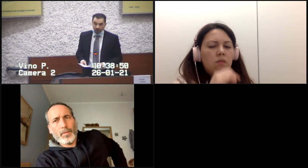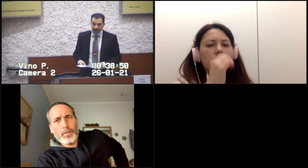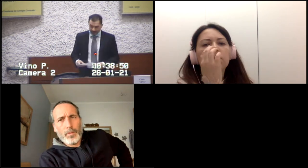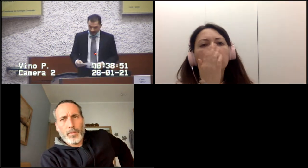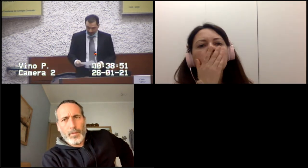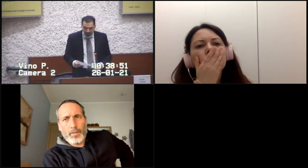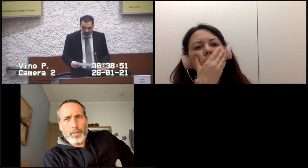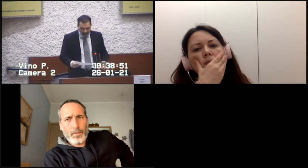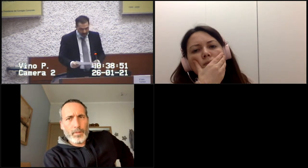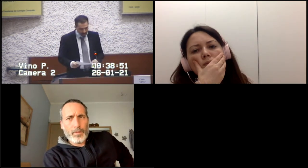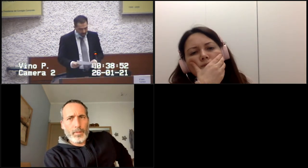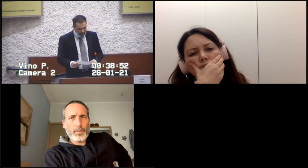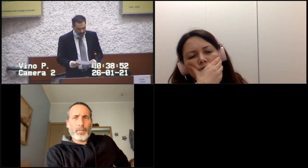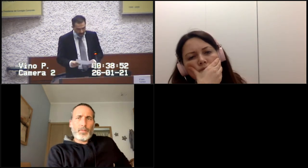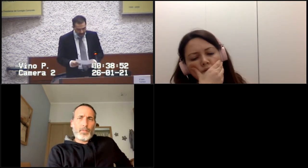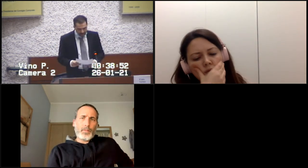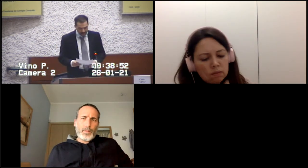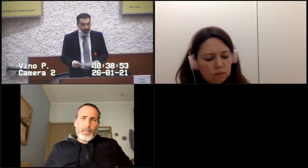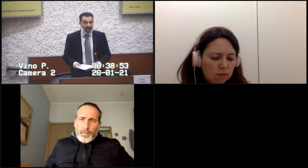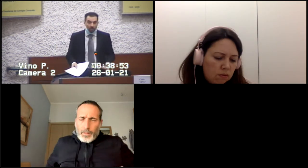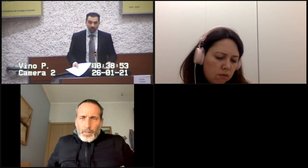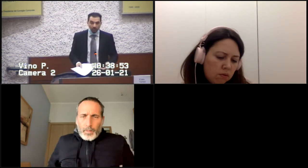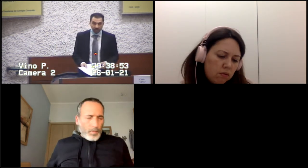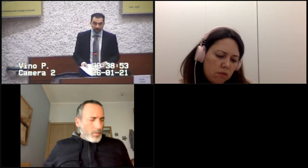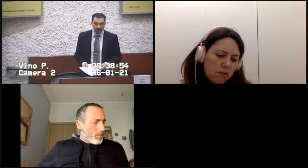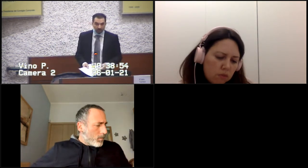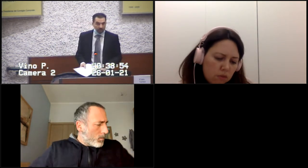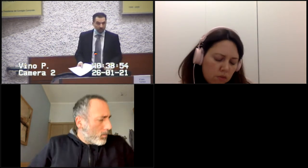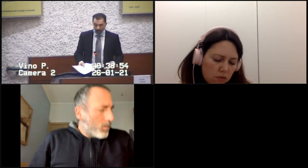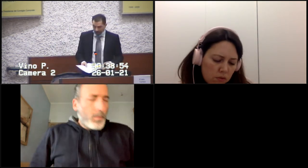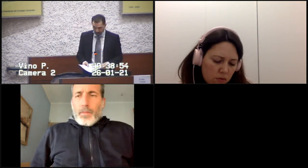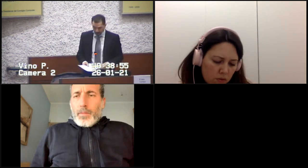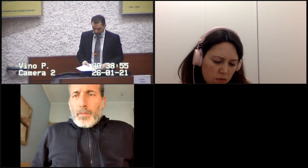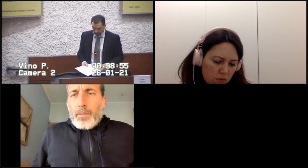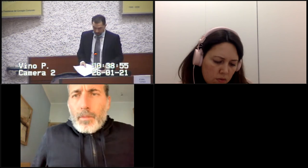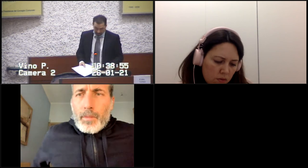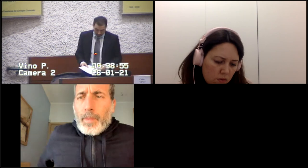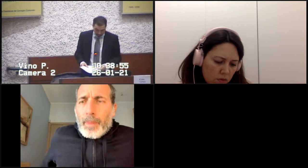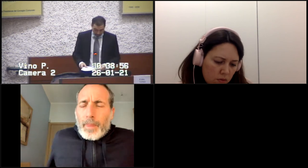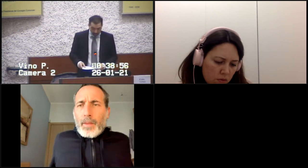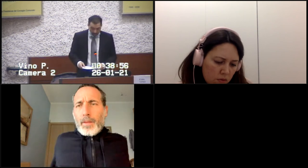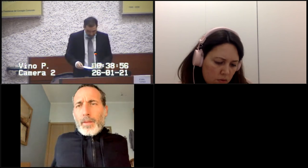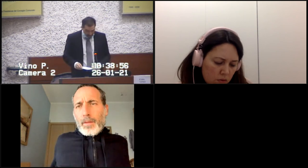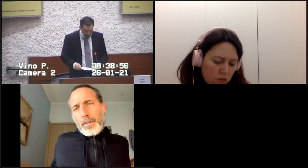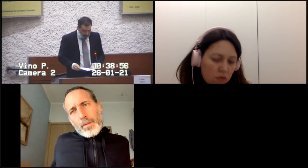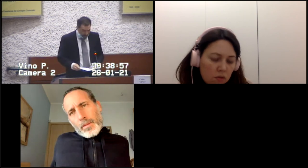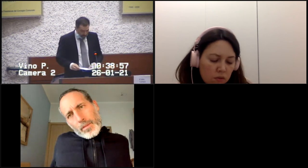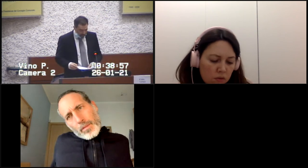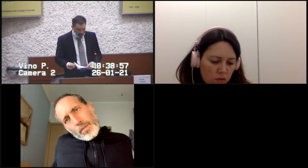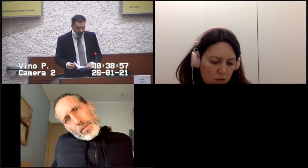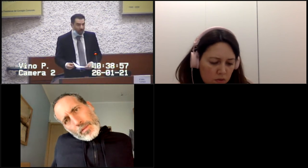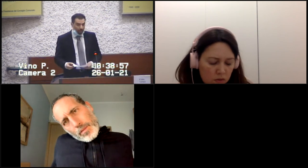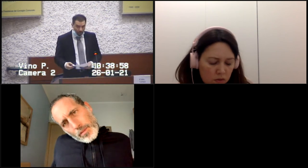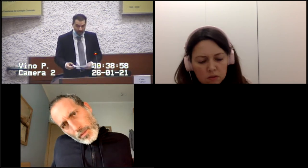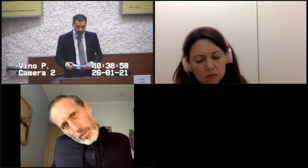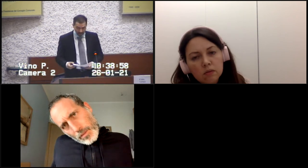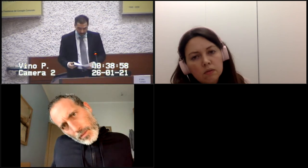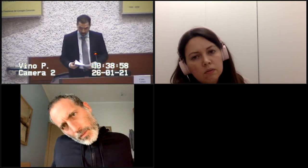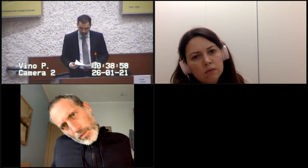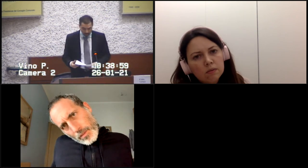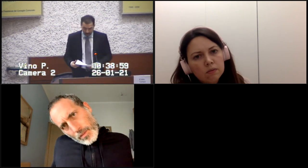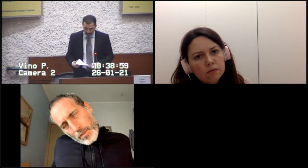per questa incapacità e discriminazione politica. Ripeto, incapacità e discriminazione